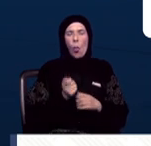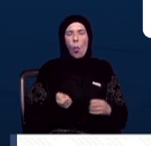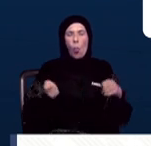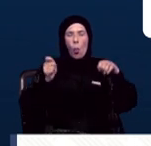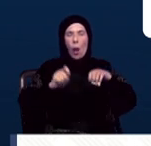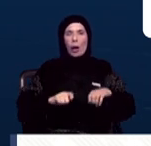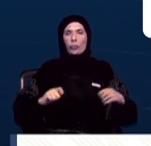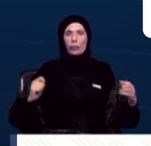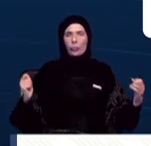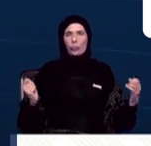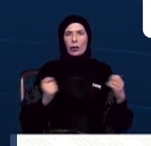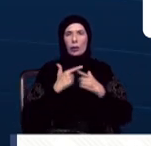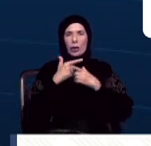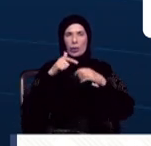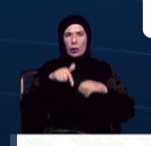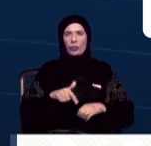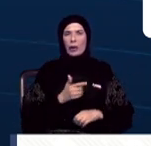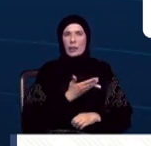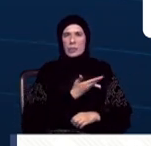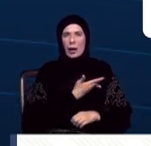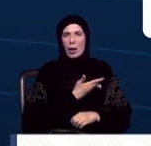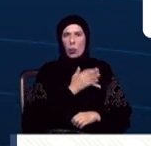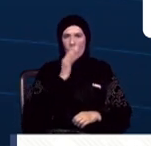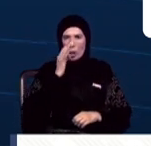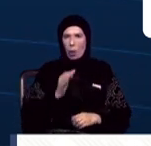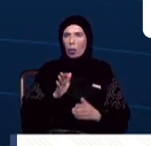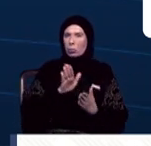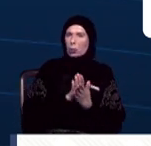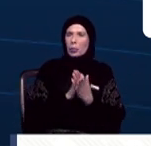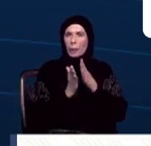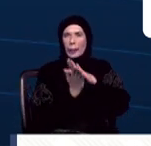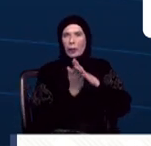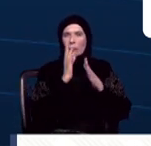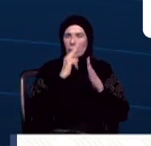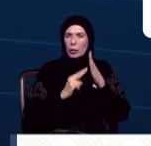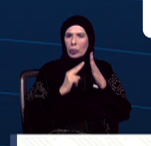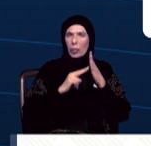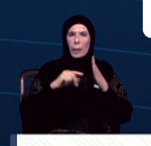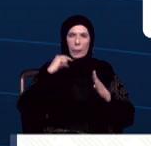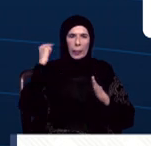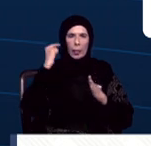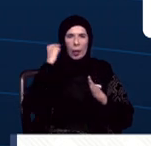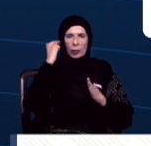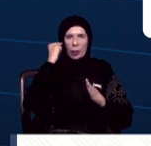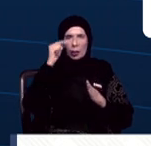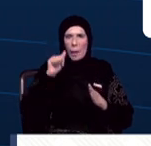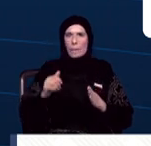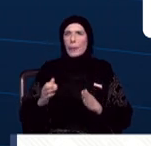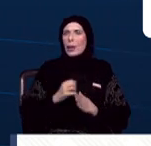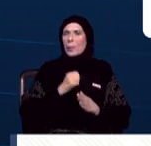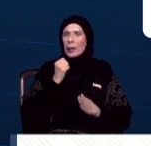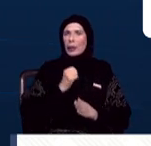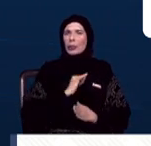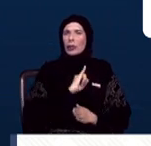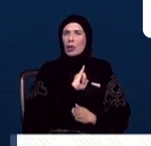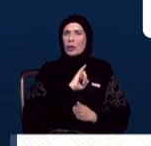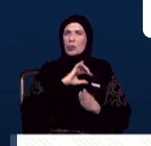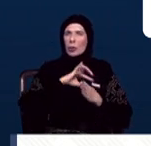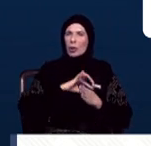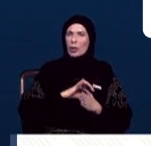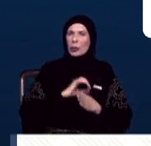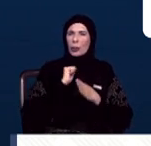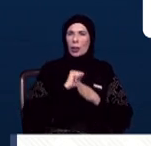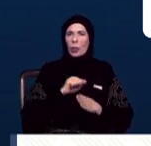الفوري والدائم لاطلاق النار في قطاع غزه وفرض تطبيق القرارات الدوليه ذات الصله بحمايه المدنيين